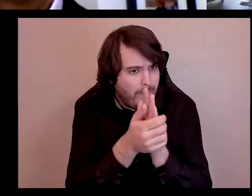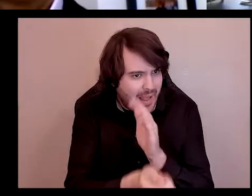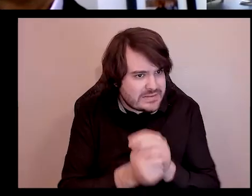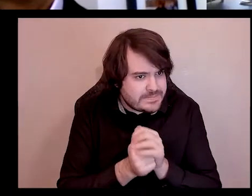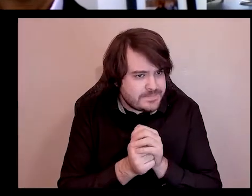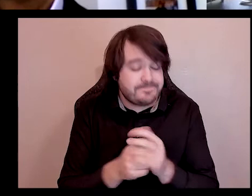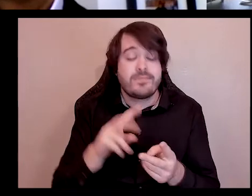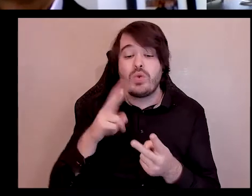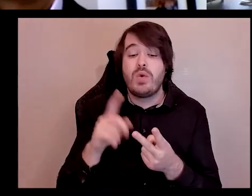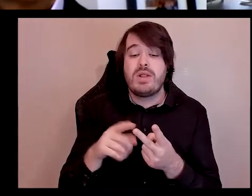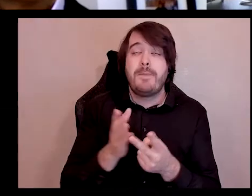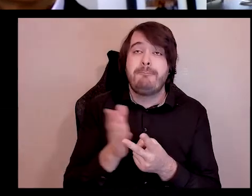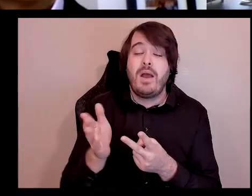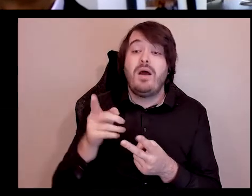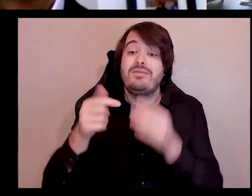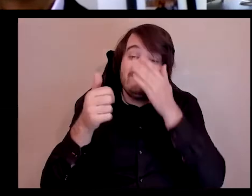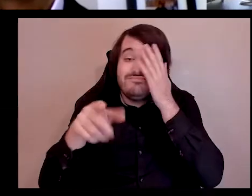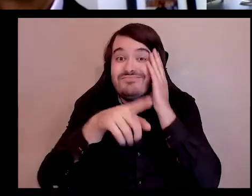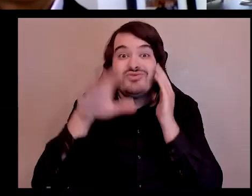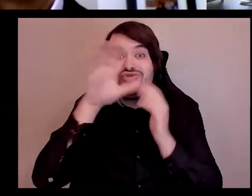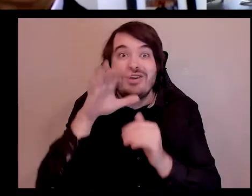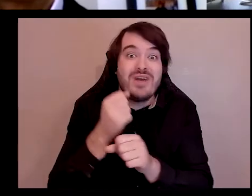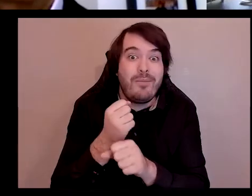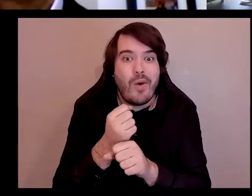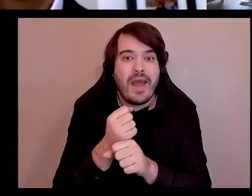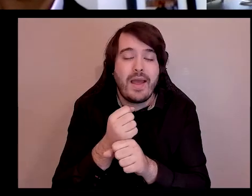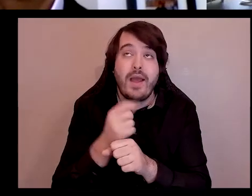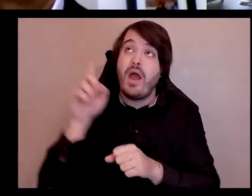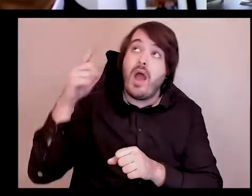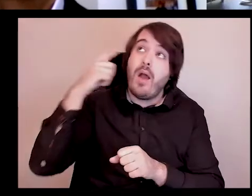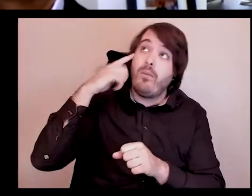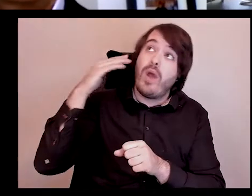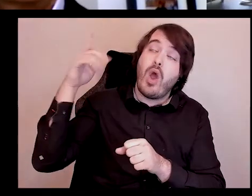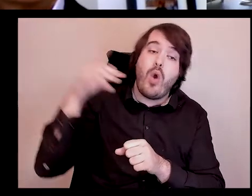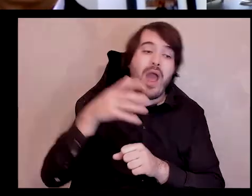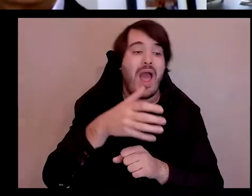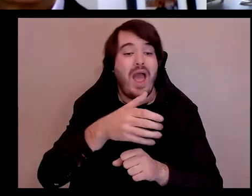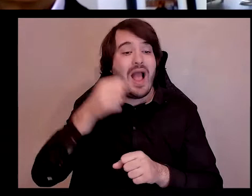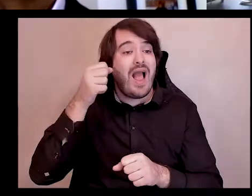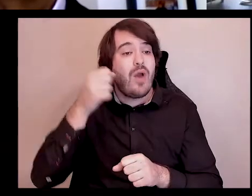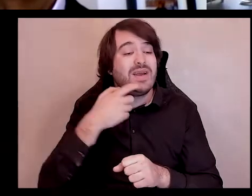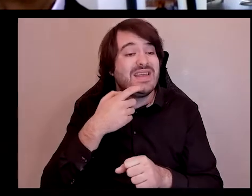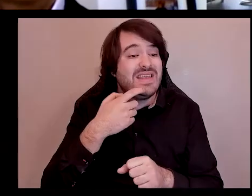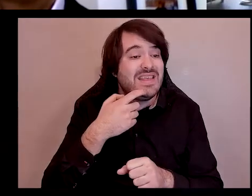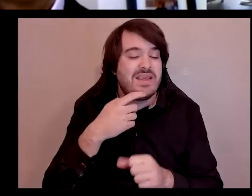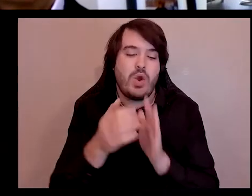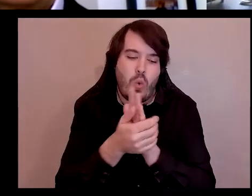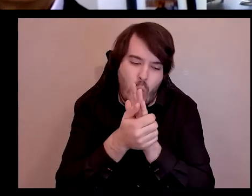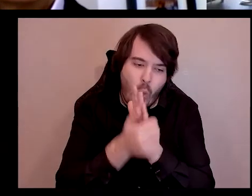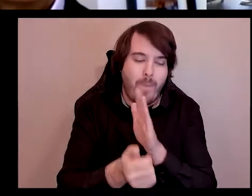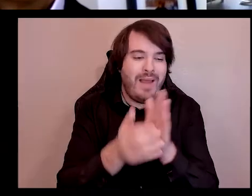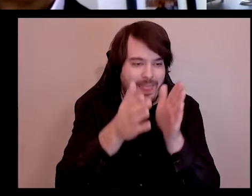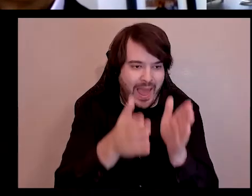les employeurs à ouvrir les yeux sur la situation, à le considérer différemment. Pardon. Au niveau des chercheurs